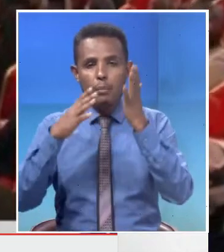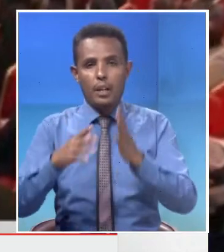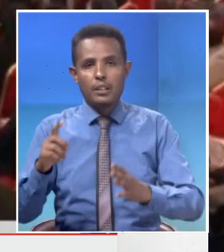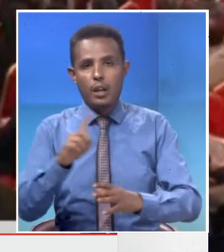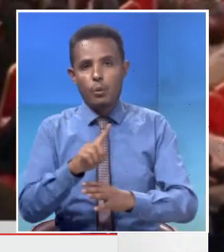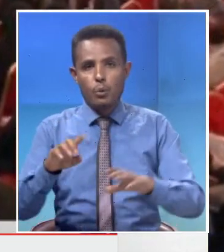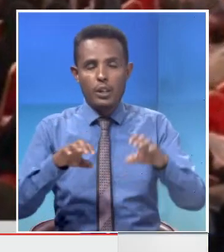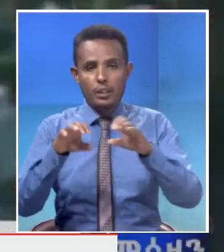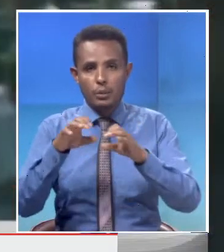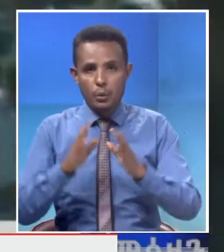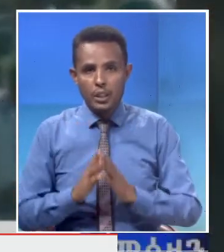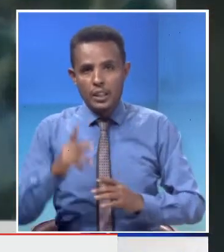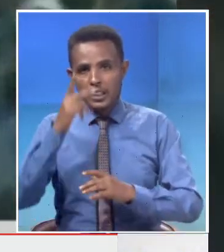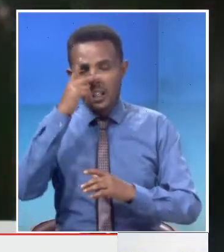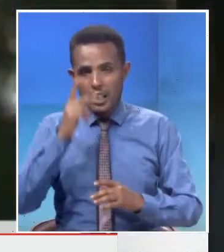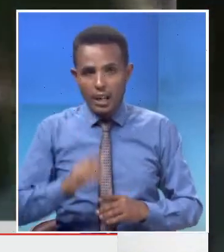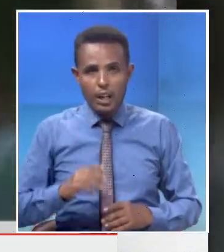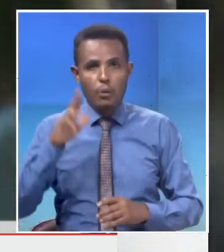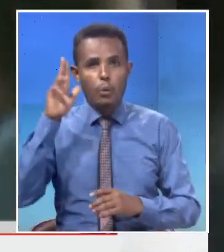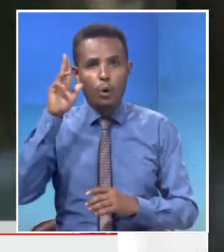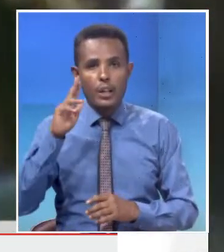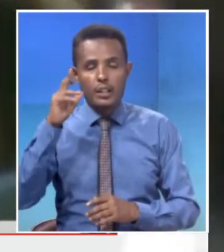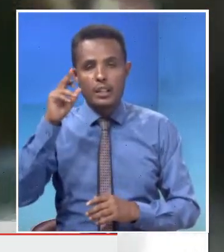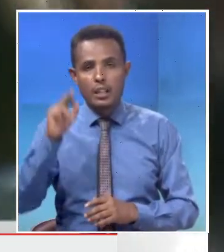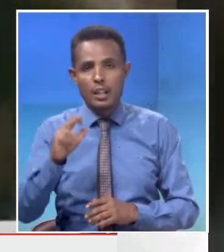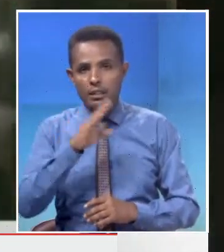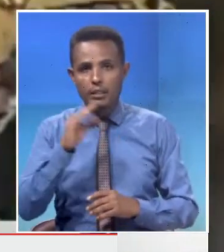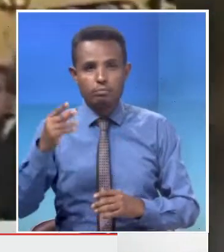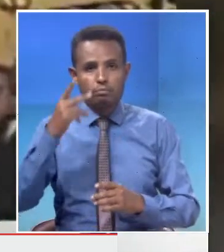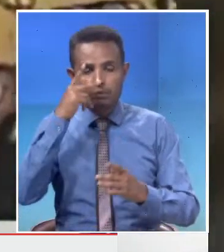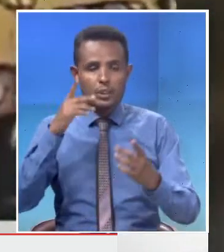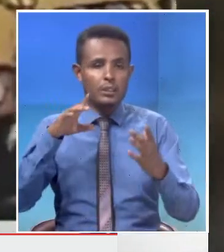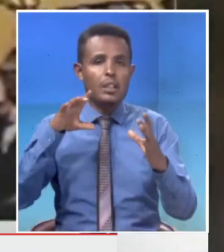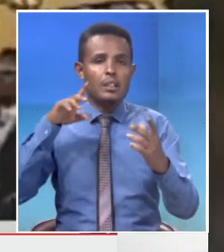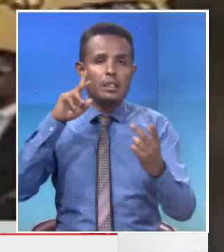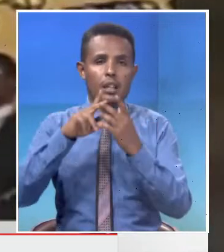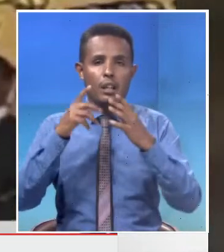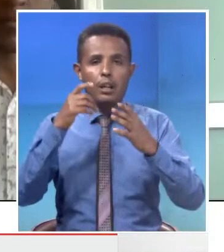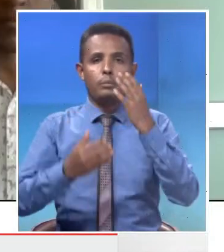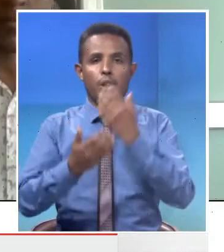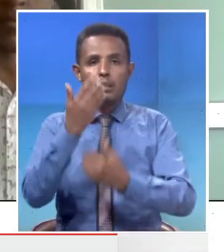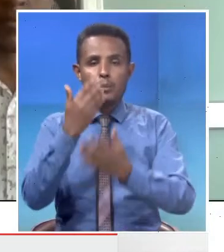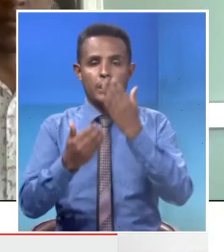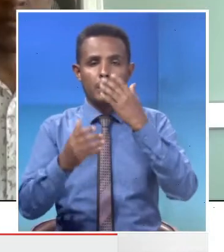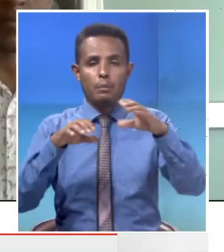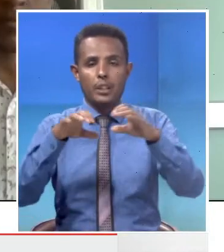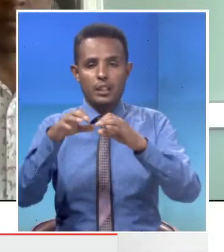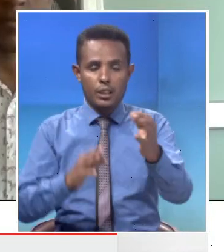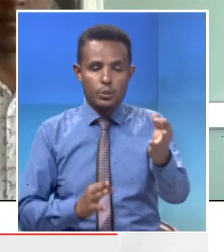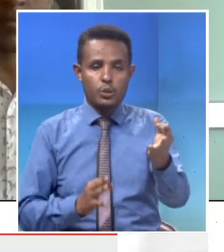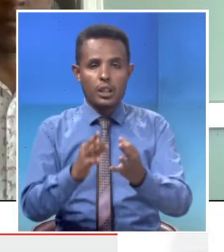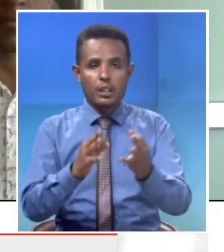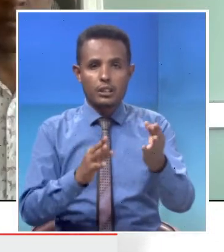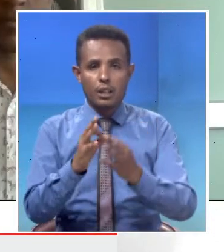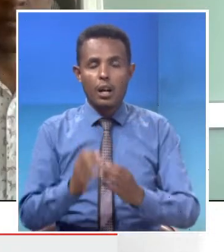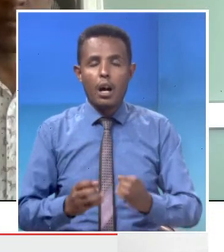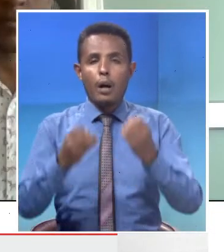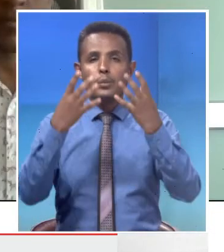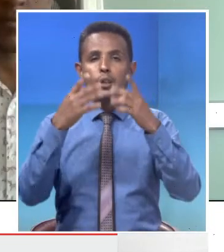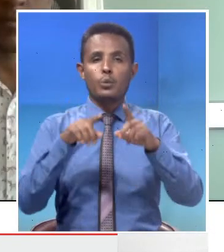ለአብነት ኬንያ፣ ሩዋንዳና ደቡብ አፍሪካ የተሳካ የምክክር ኮሚሽን ካደረጉ ሀገራት ውስጥ ይጠቀሳሉ። አብዛኛዎቹ ወደ